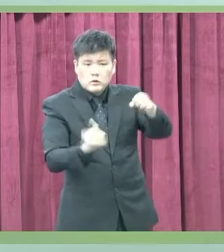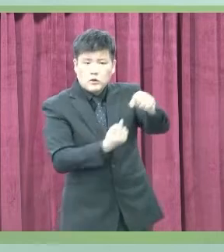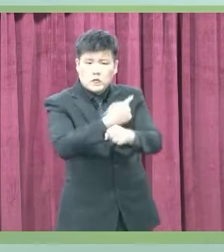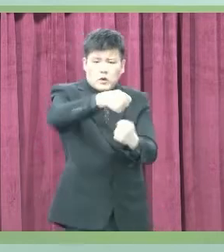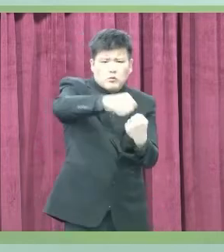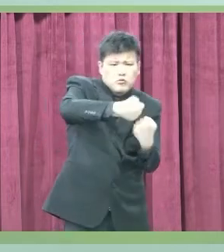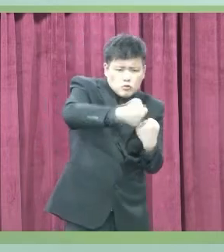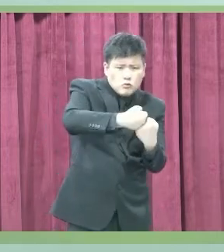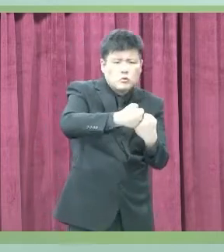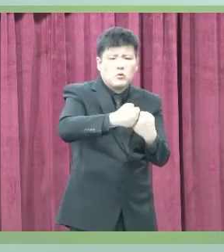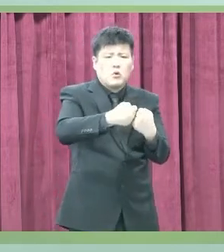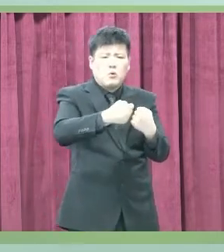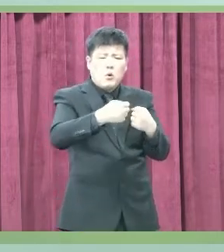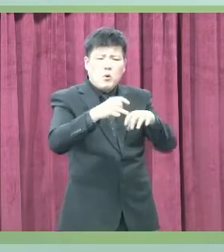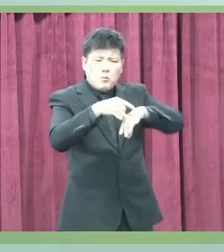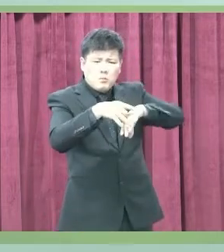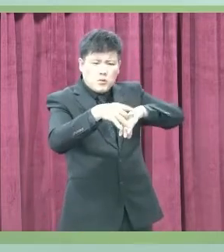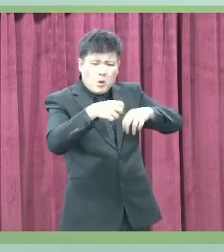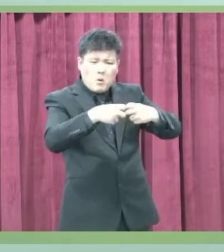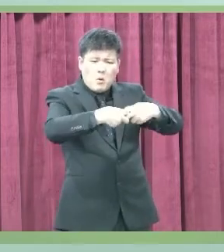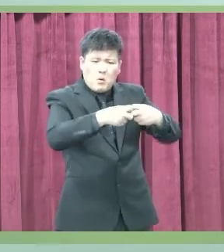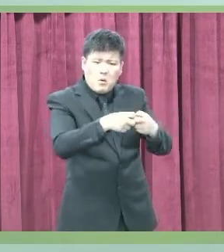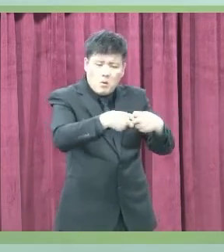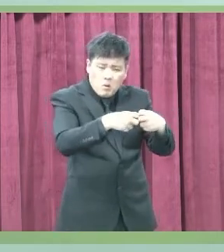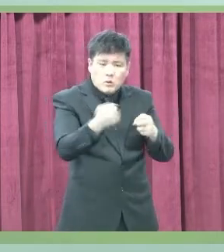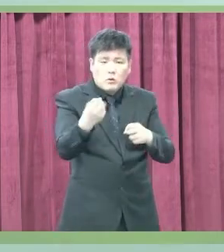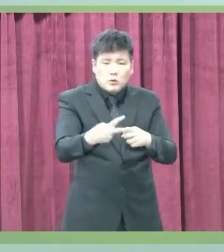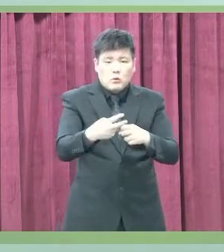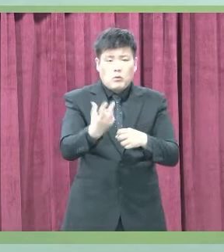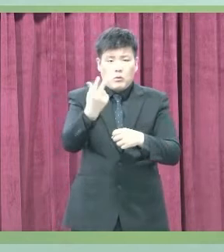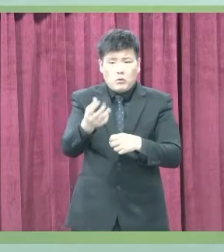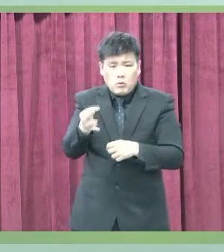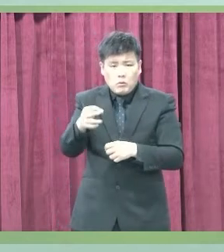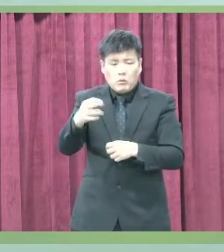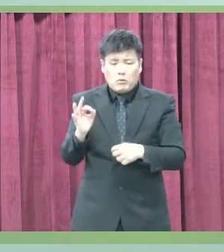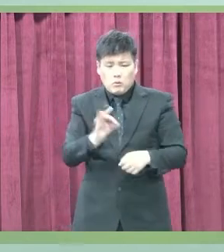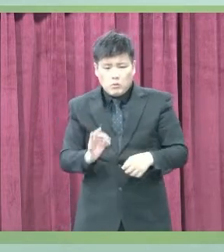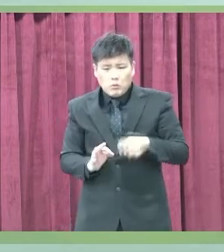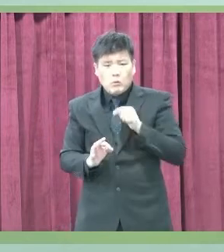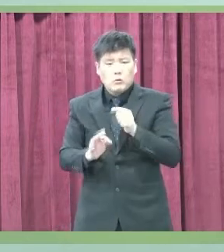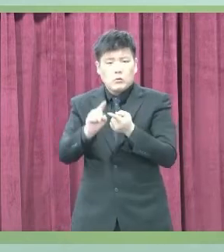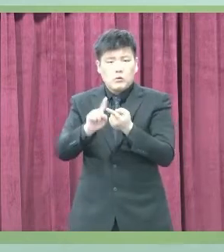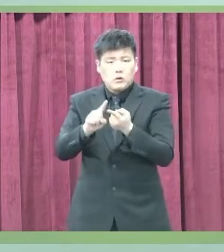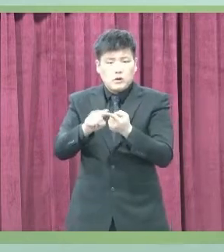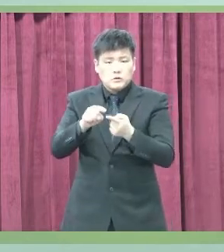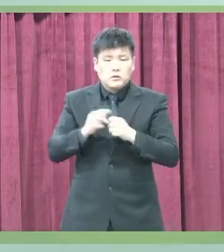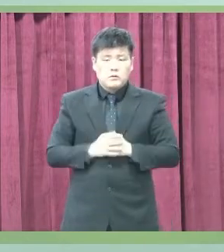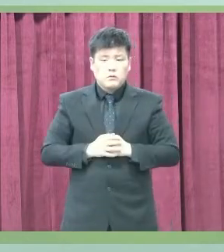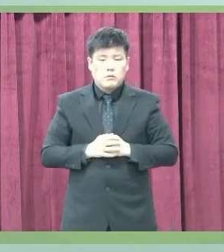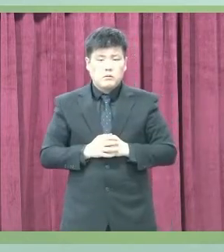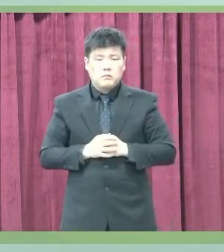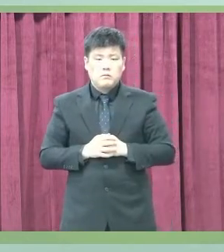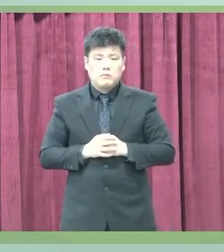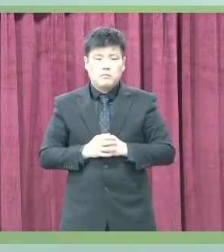같은 만성질환을 가지고 있고 장루요로도 보통 이 직장의 악성 신샘물이 이 장애로 인한 거거든요.